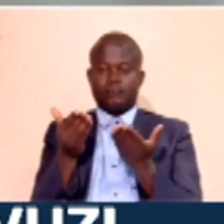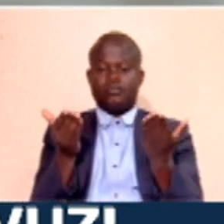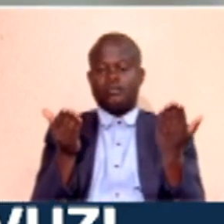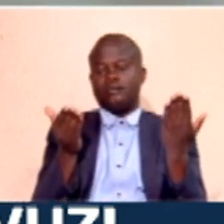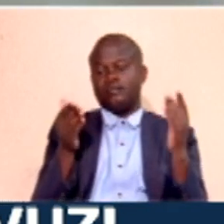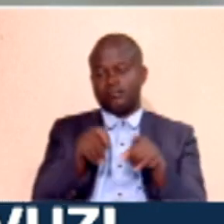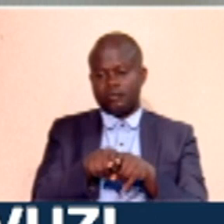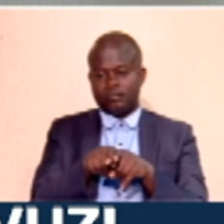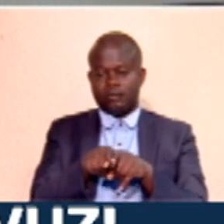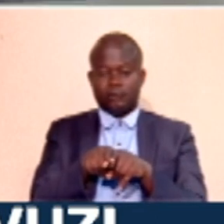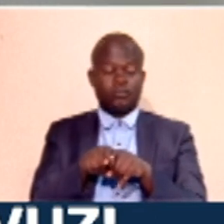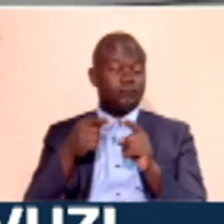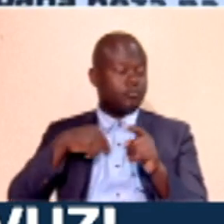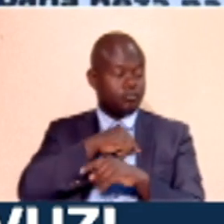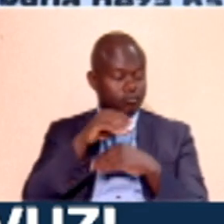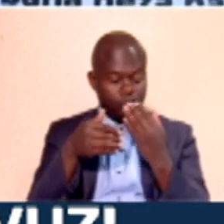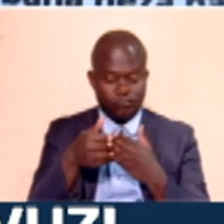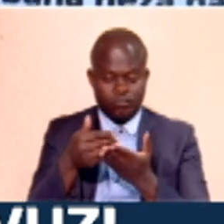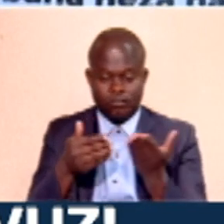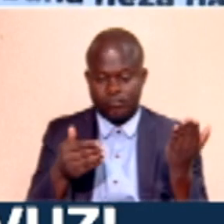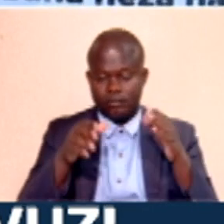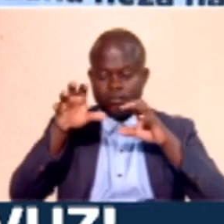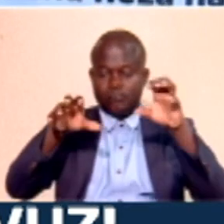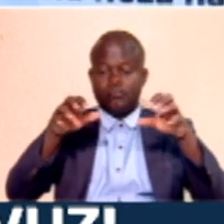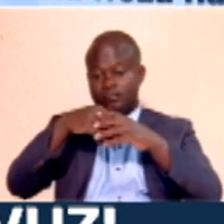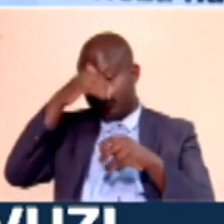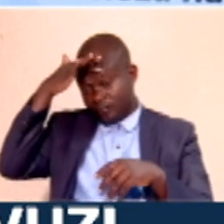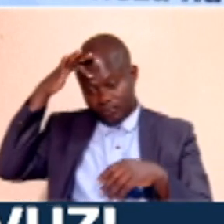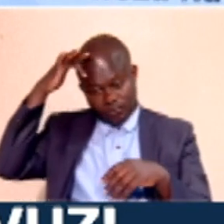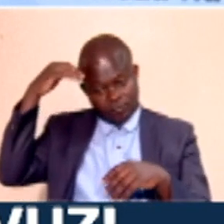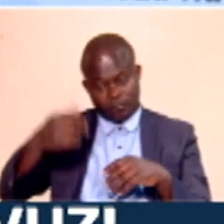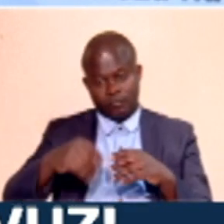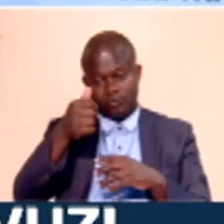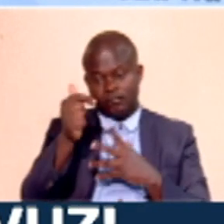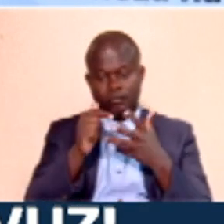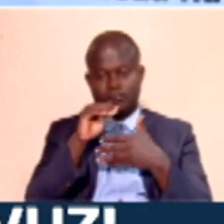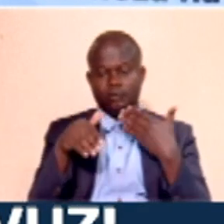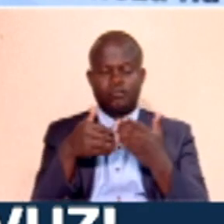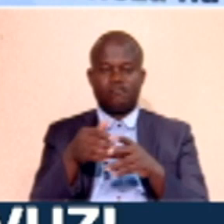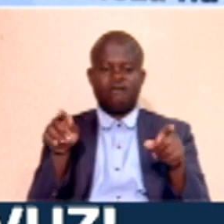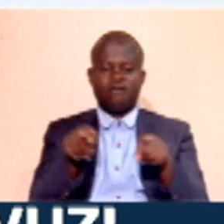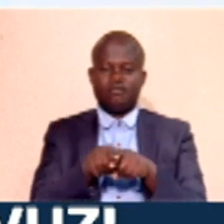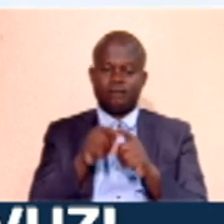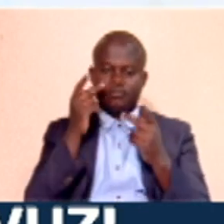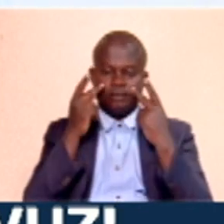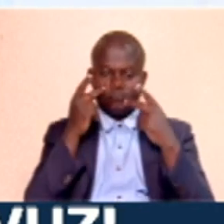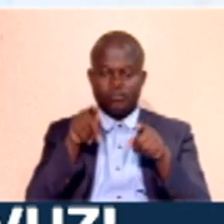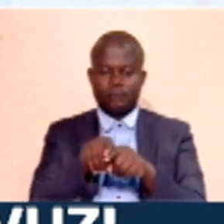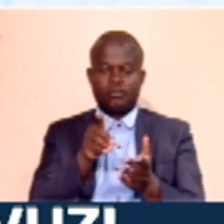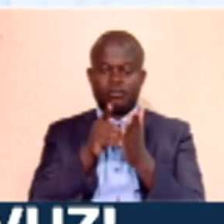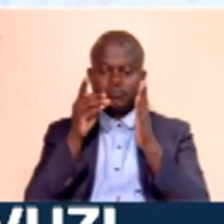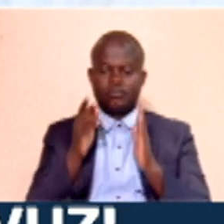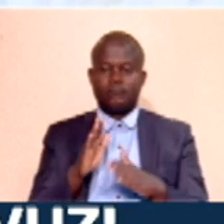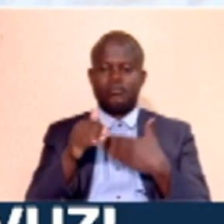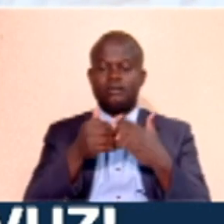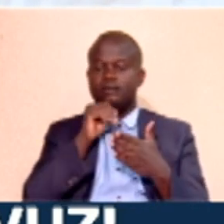isa nk'aho ari yakoze yagiye mu bice bya komplikasiyo. Ibi byose nibyo dusa nk'aho tubona nk'abaganga n'ibindi